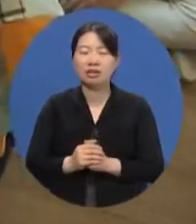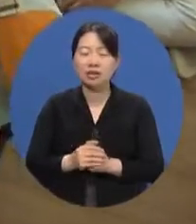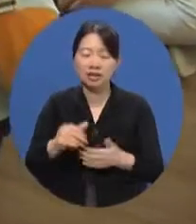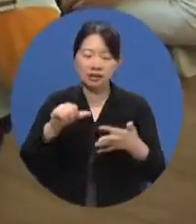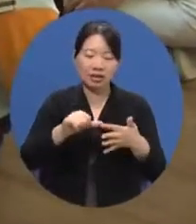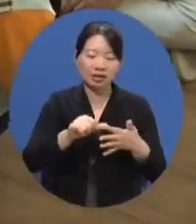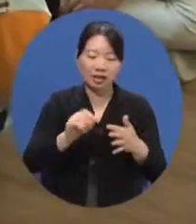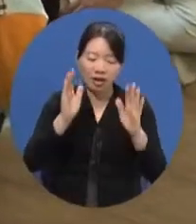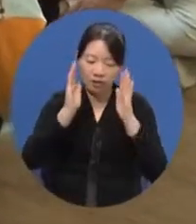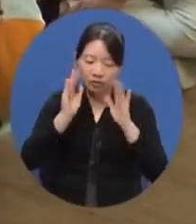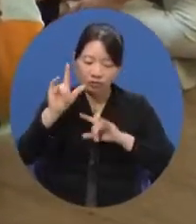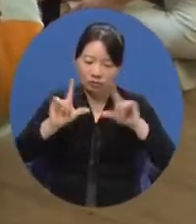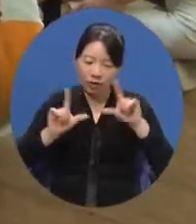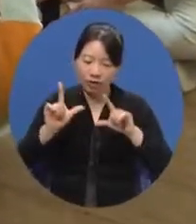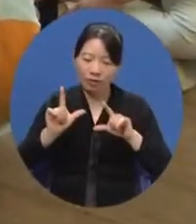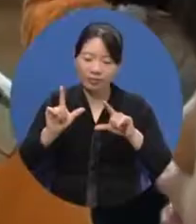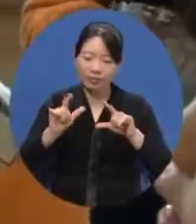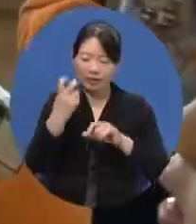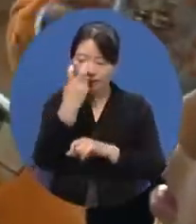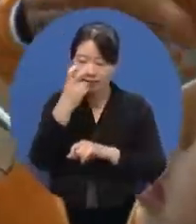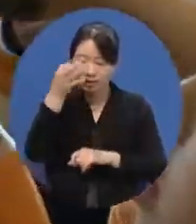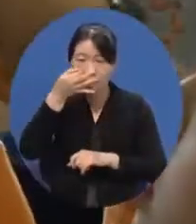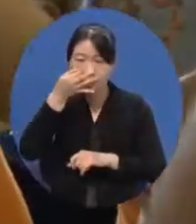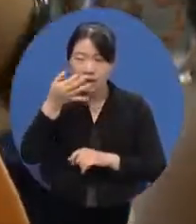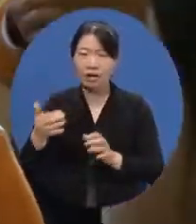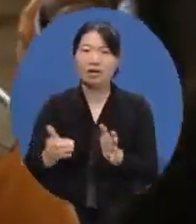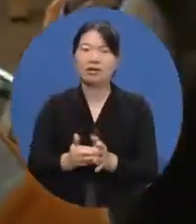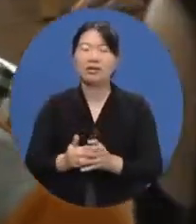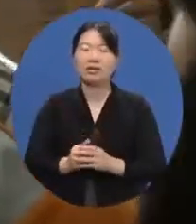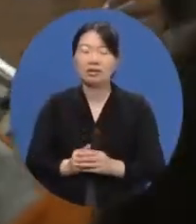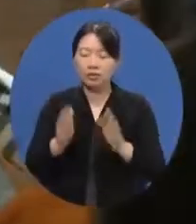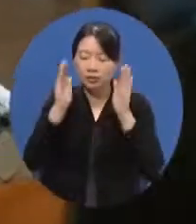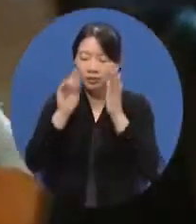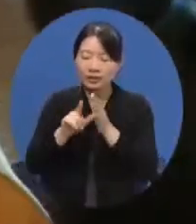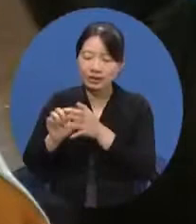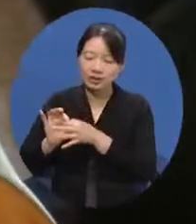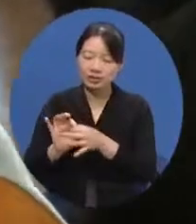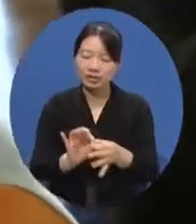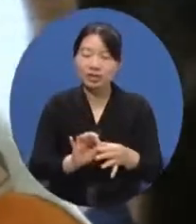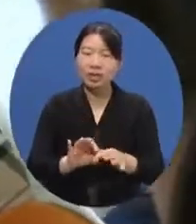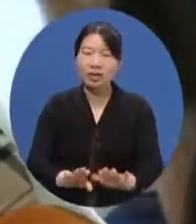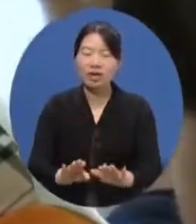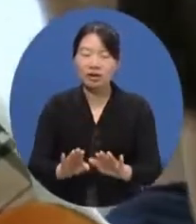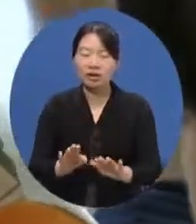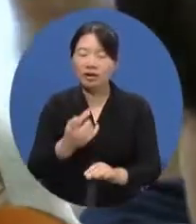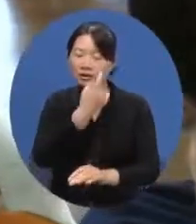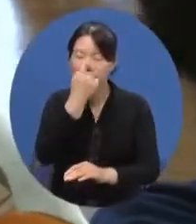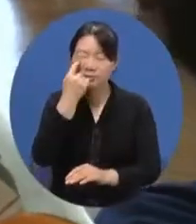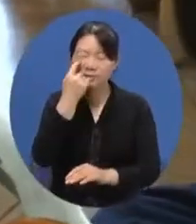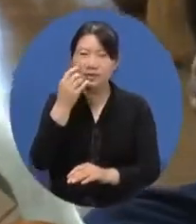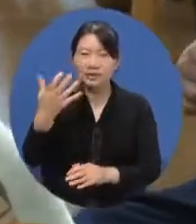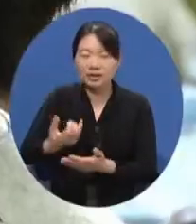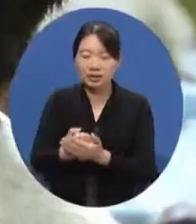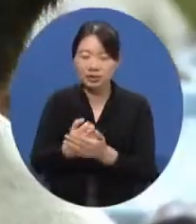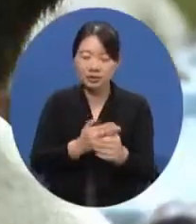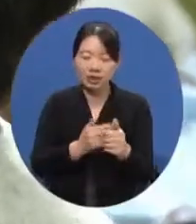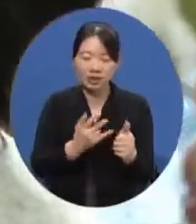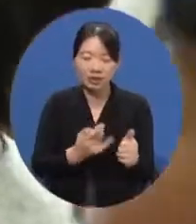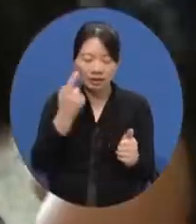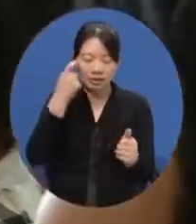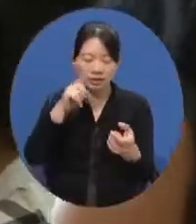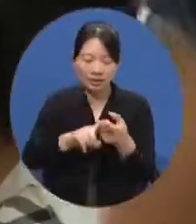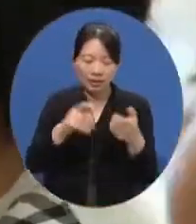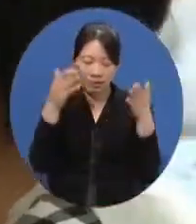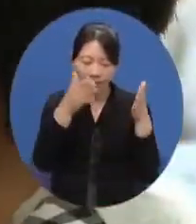상길이의 수업 태도를 관찰해봤는데요. 수업 시간 내내 초롱초롱한 눈빛으로 선생님에게 시선